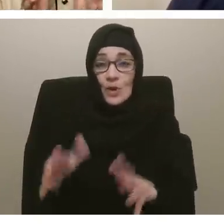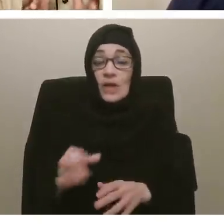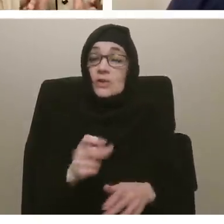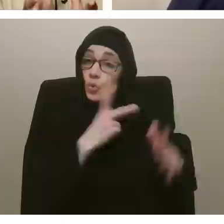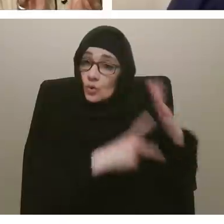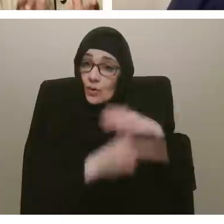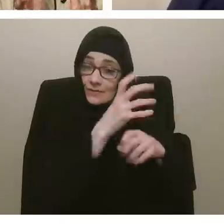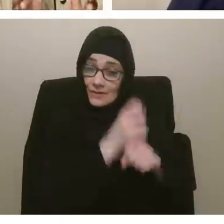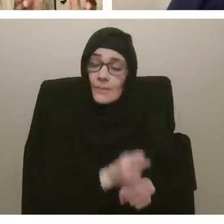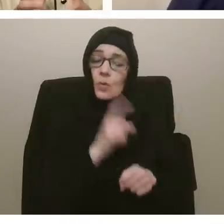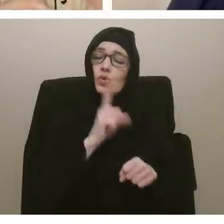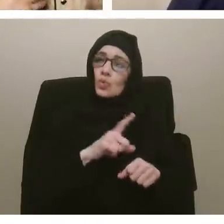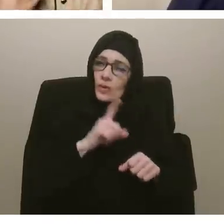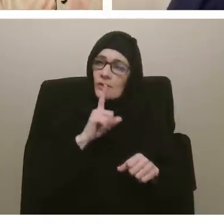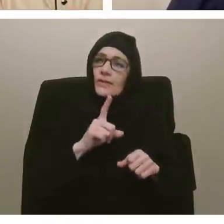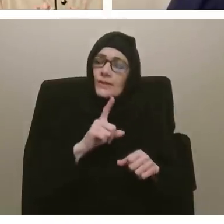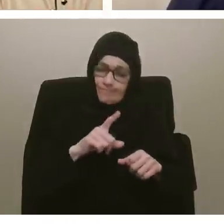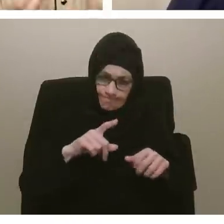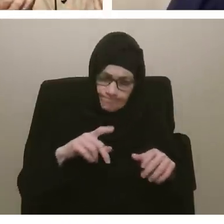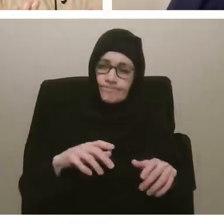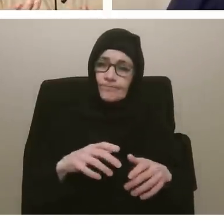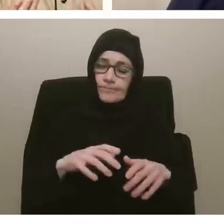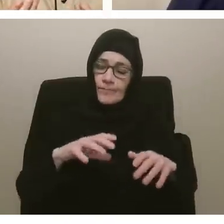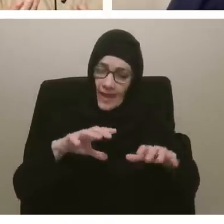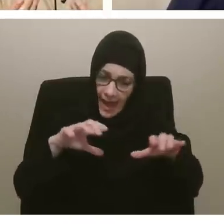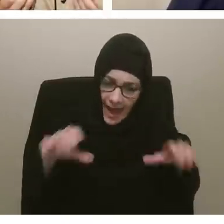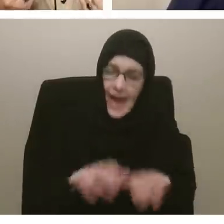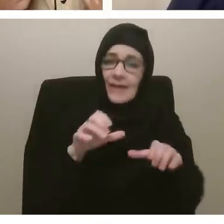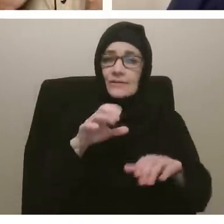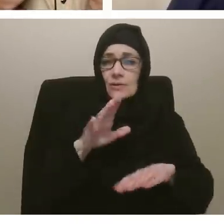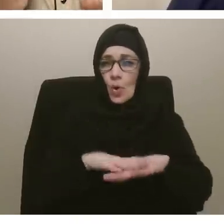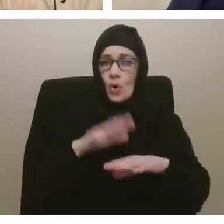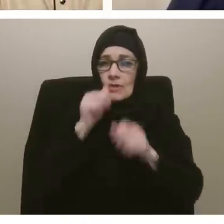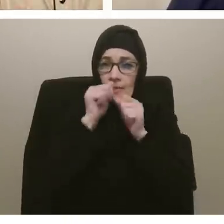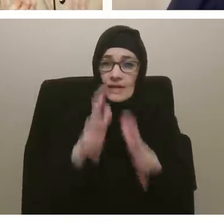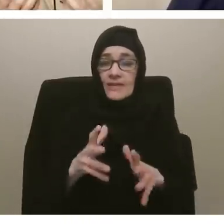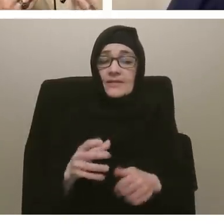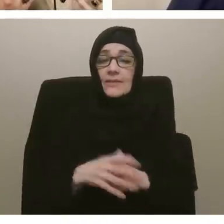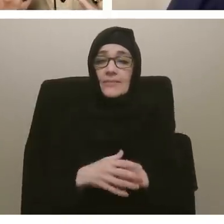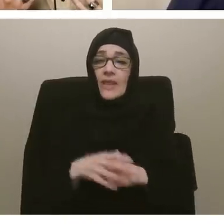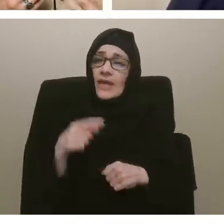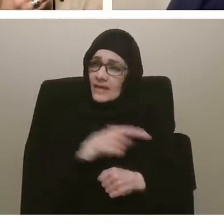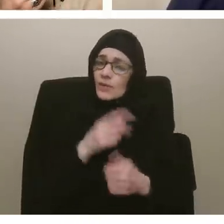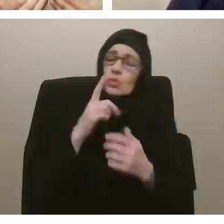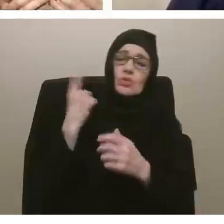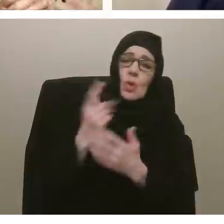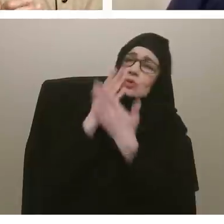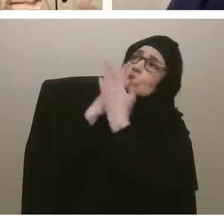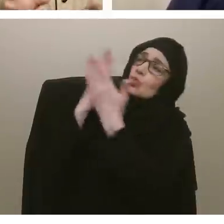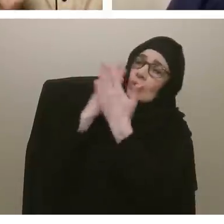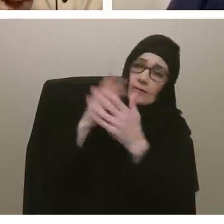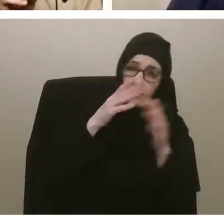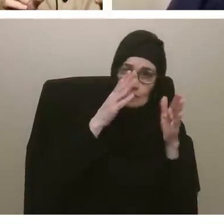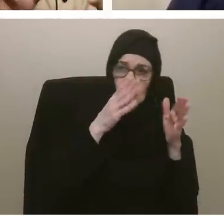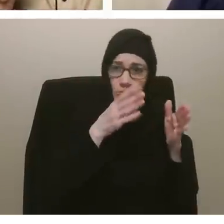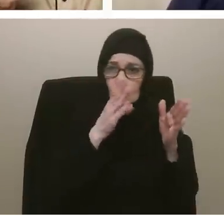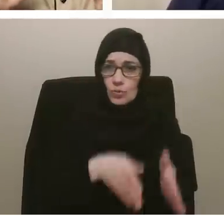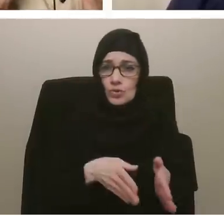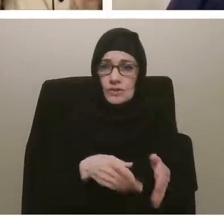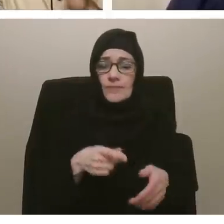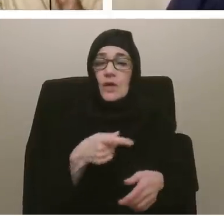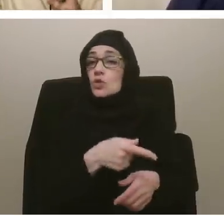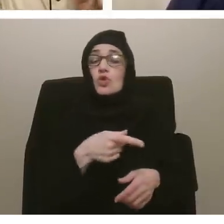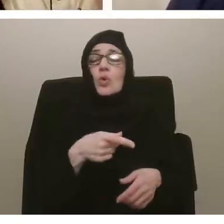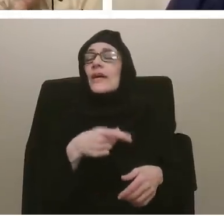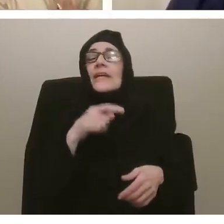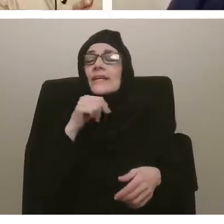Prophet ﷺ was acting on these blessings. He was a grateful person, as you said very very truthfully, that he didn't need to be humbled out of a